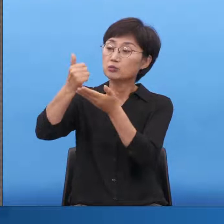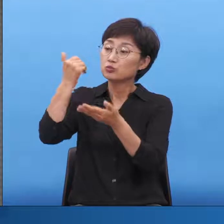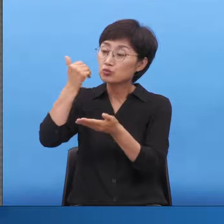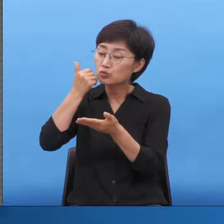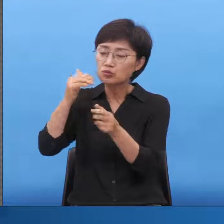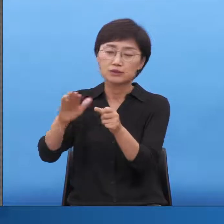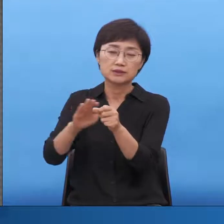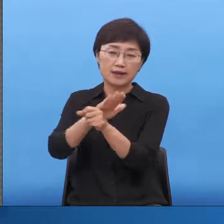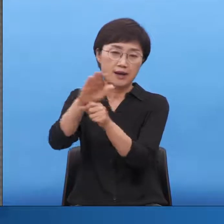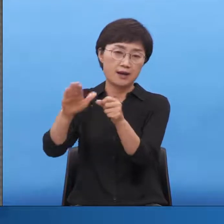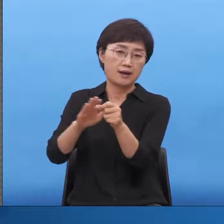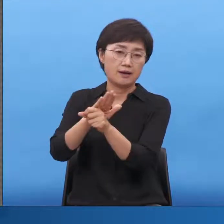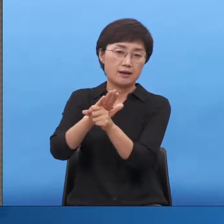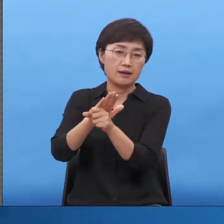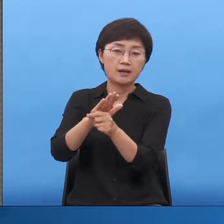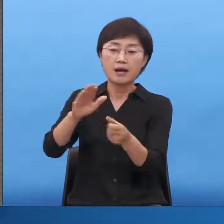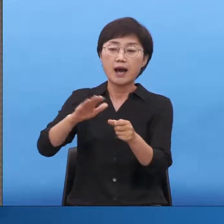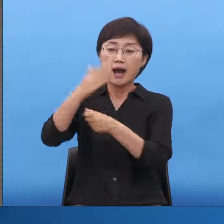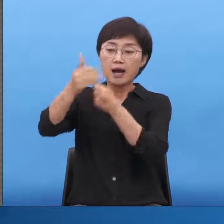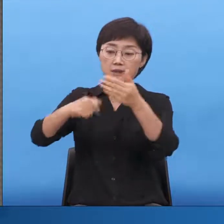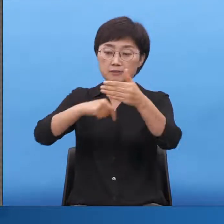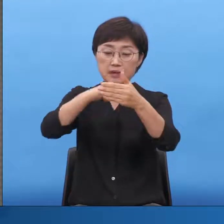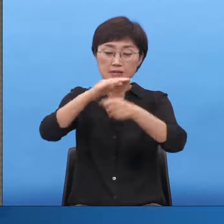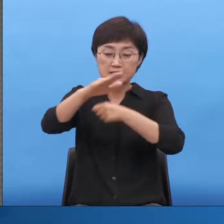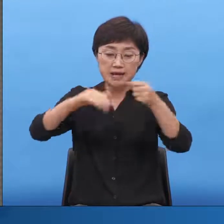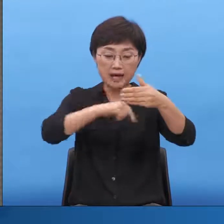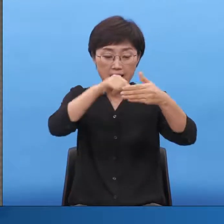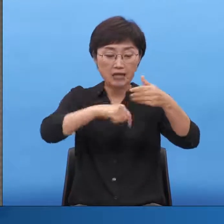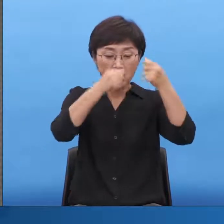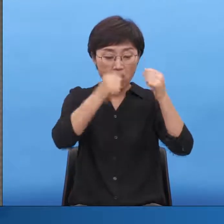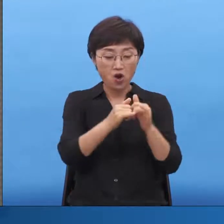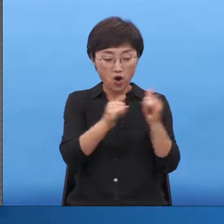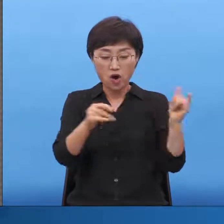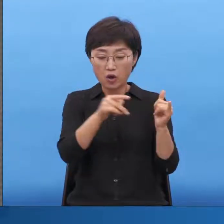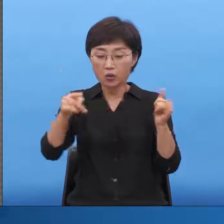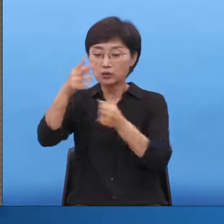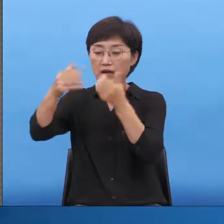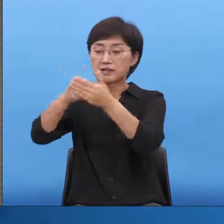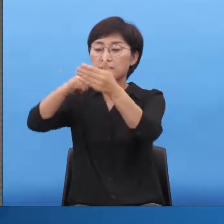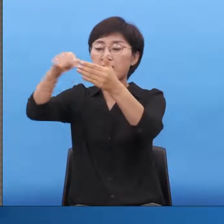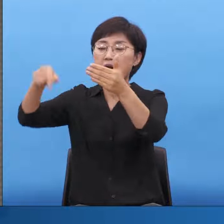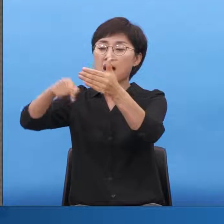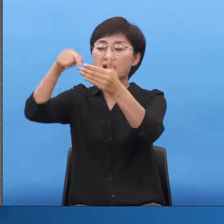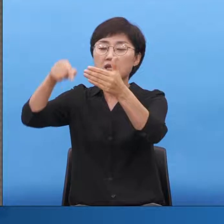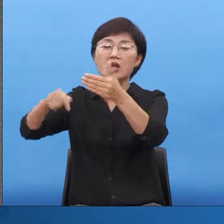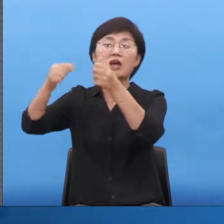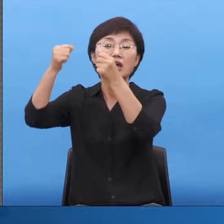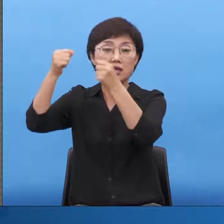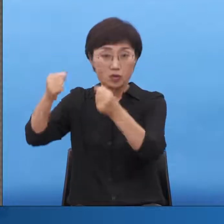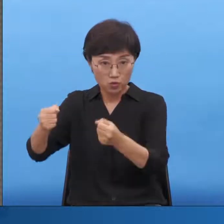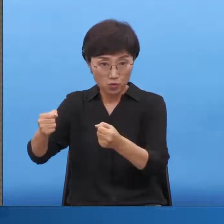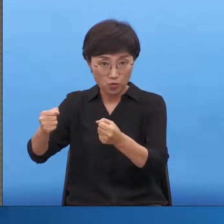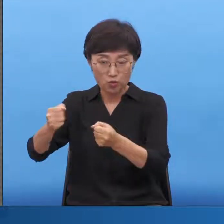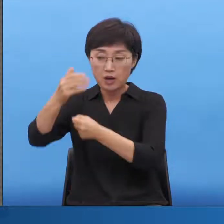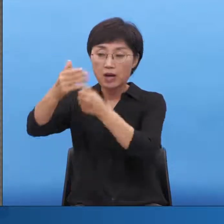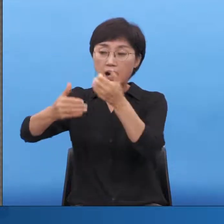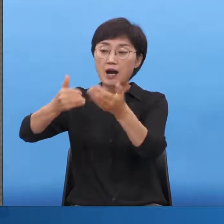거하는 자는 하나님 안에 거하고 하나님도 그의 안에 거하시느니라.